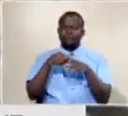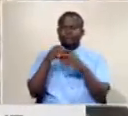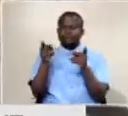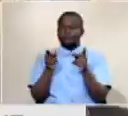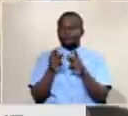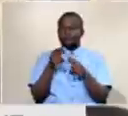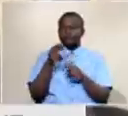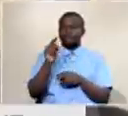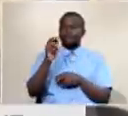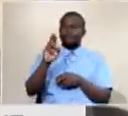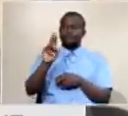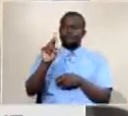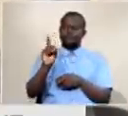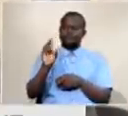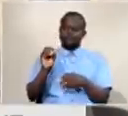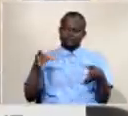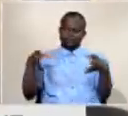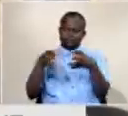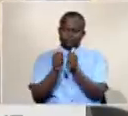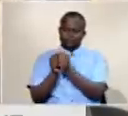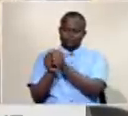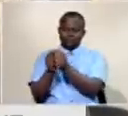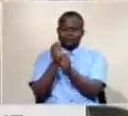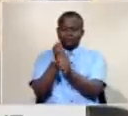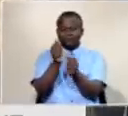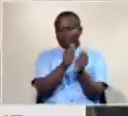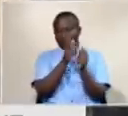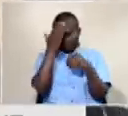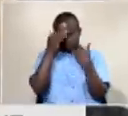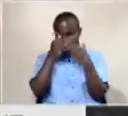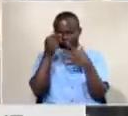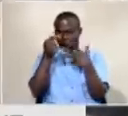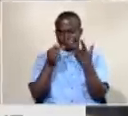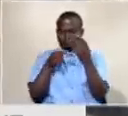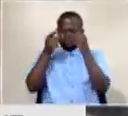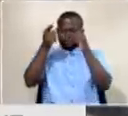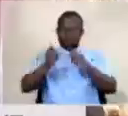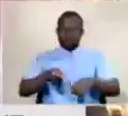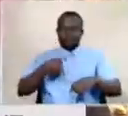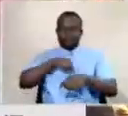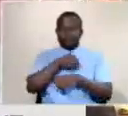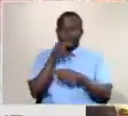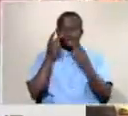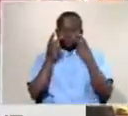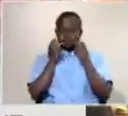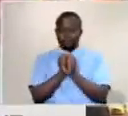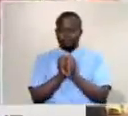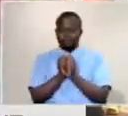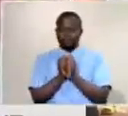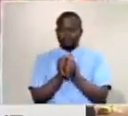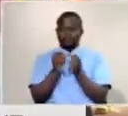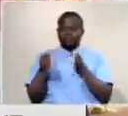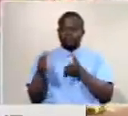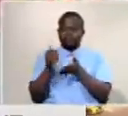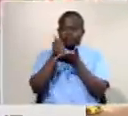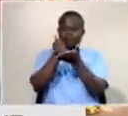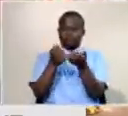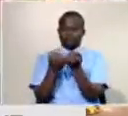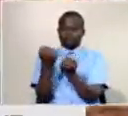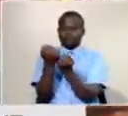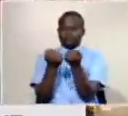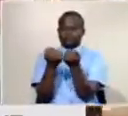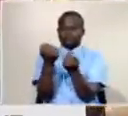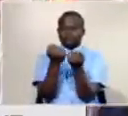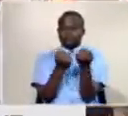Kibumbi tugahura twese tugahuriza hamwe twese nyuma umugozi umwe bitewe n'ibyo bazanaga naho twahurizaga uyu muhanda dufasha mu buryo bwo